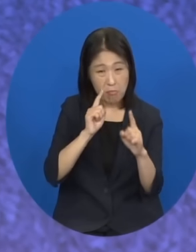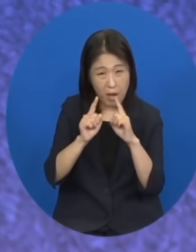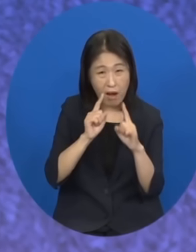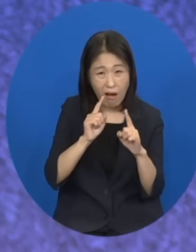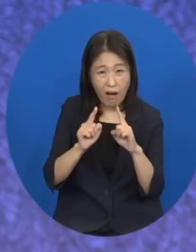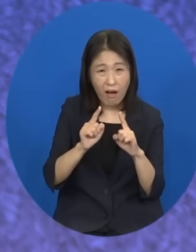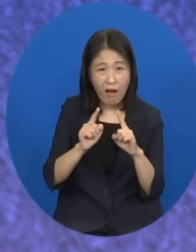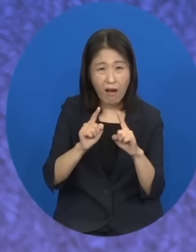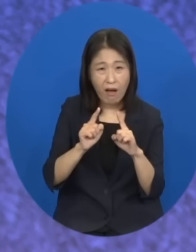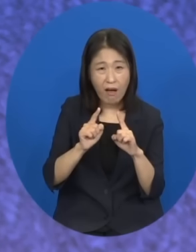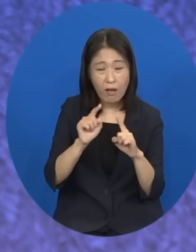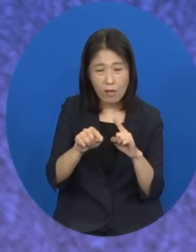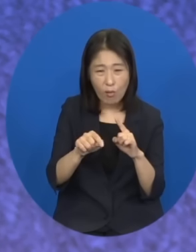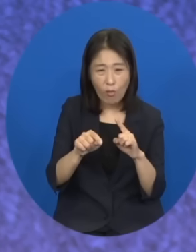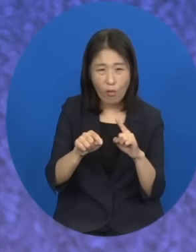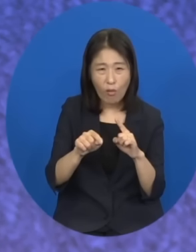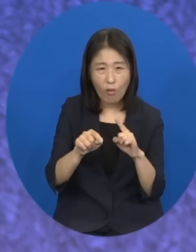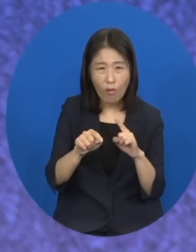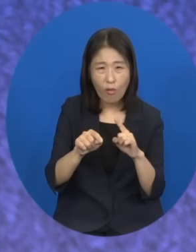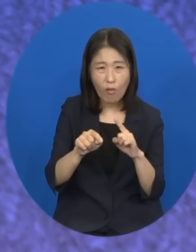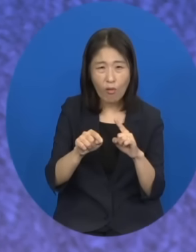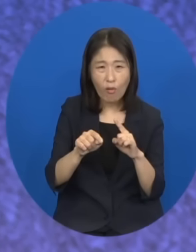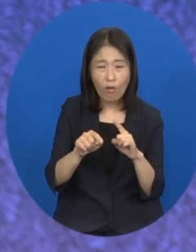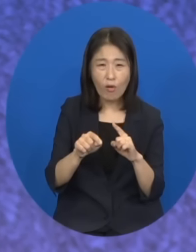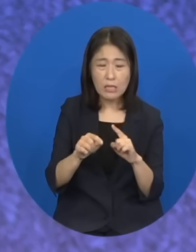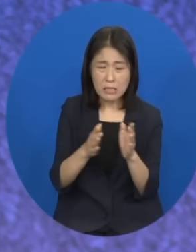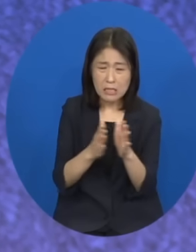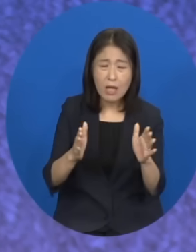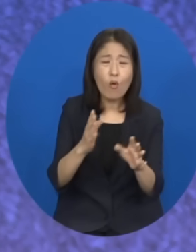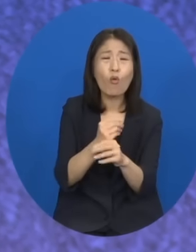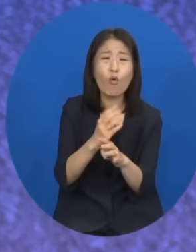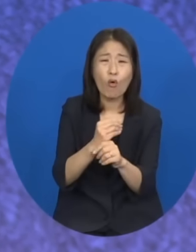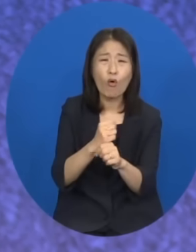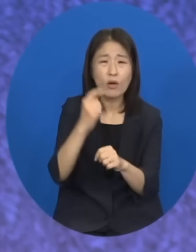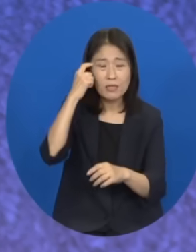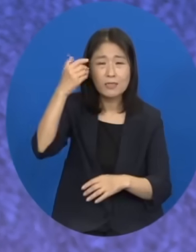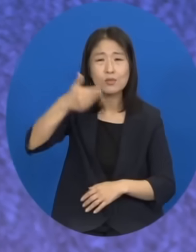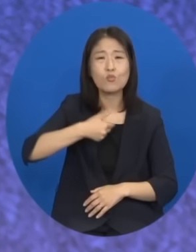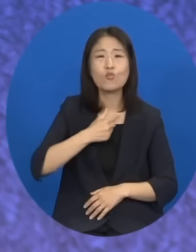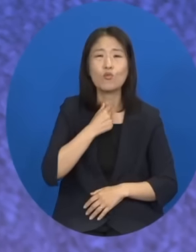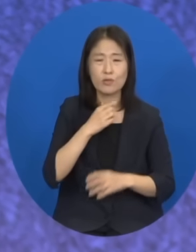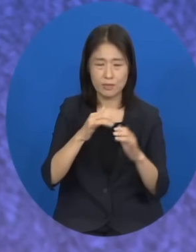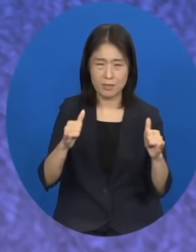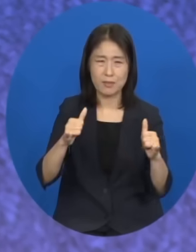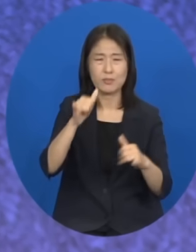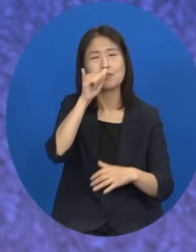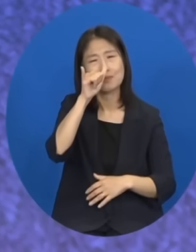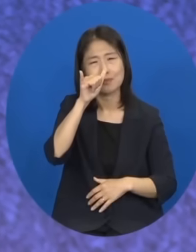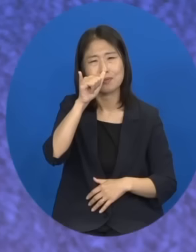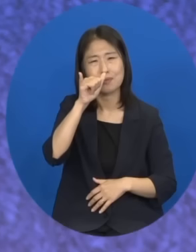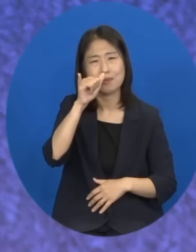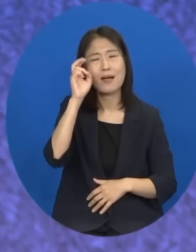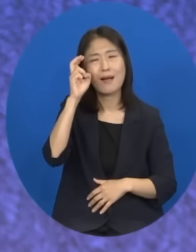그 언제부터 그렇게 믿게 되셨나요? 그렇게 여러분들도 질문하실 분이 있으실 것